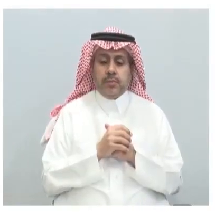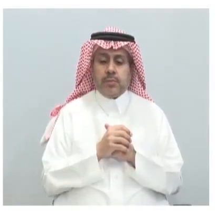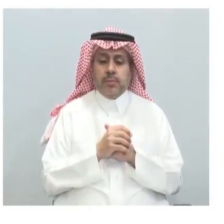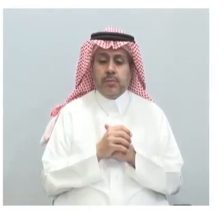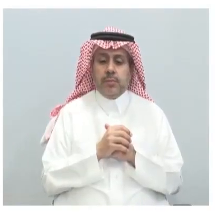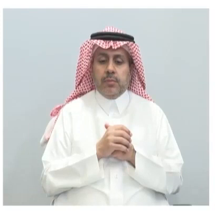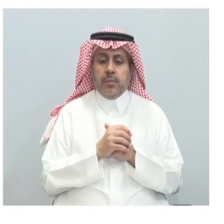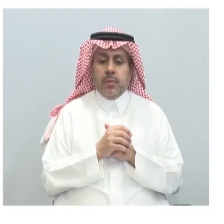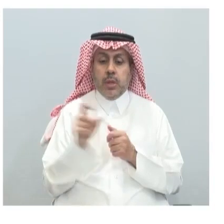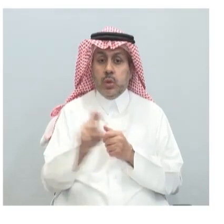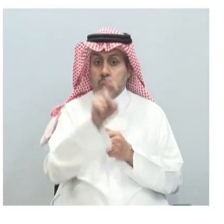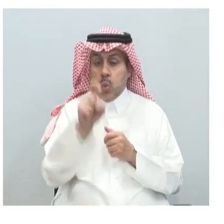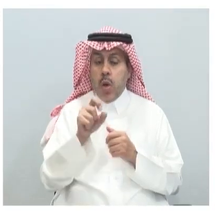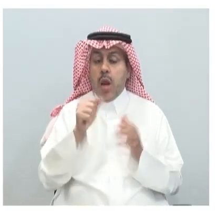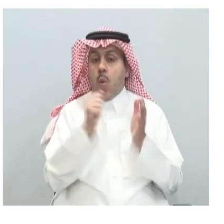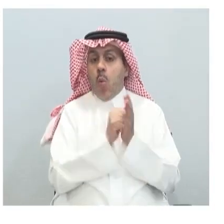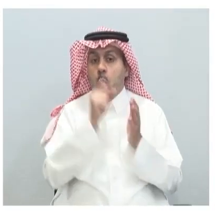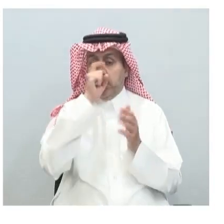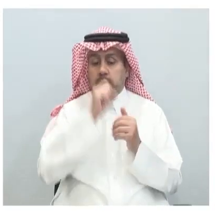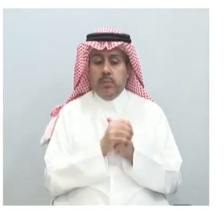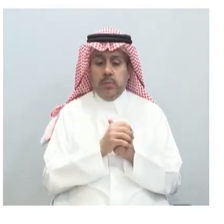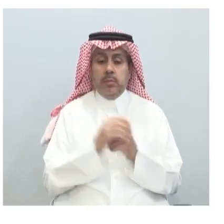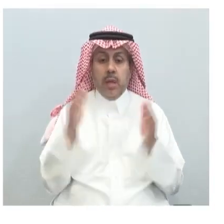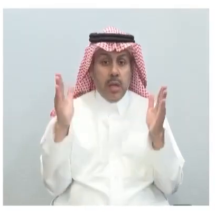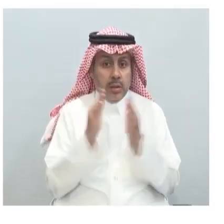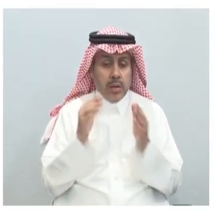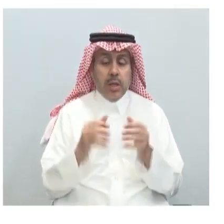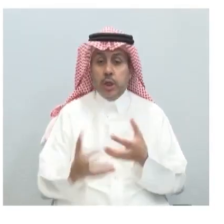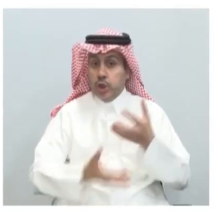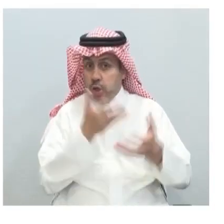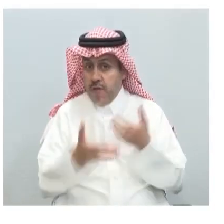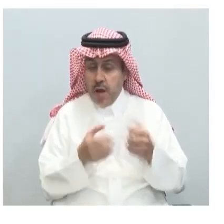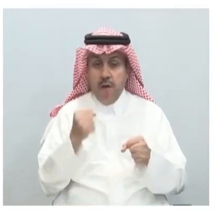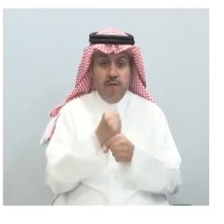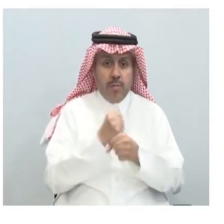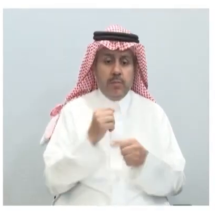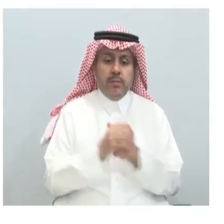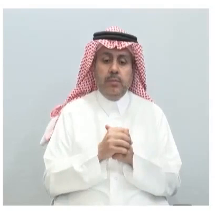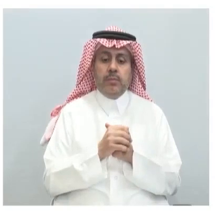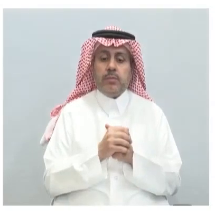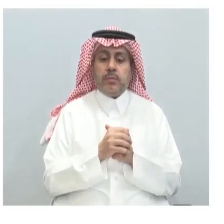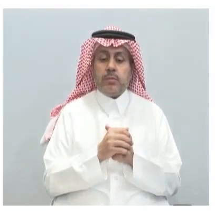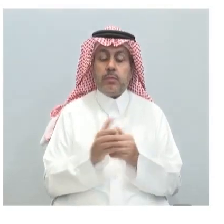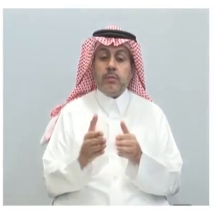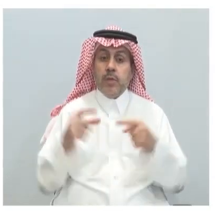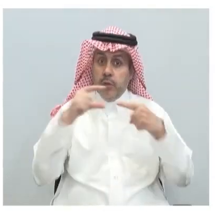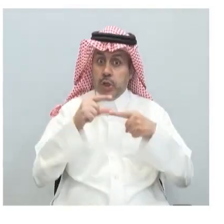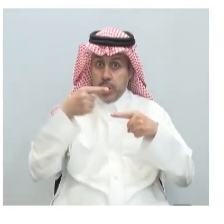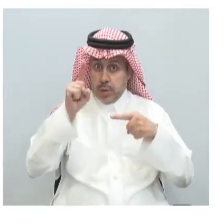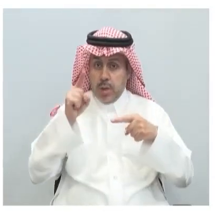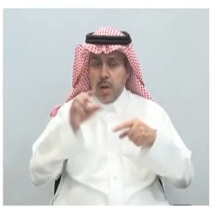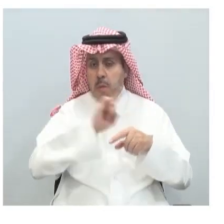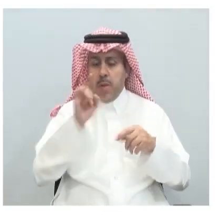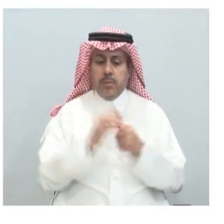مثر سؤال التقويم حدد هل التفاعل فعال وفي اتجاه صحيح ام لا